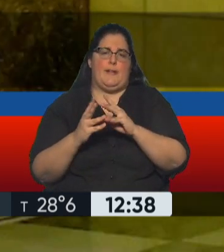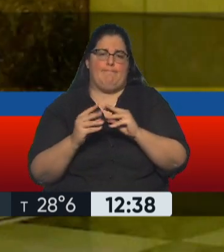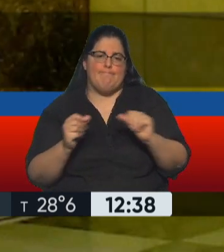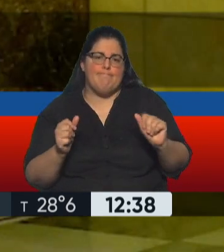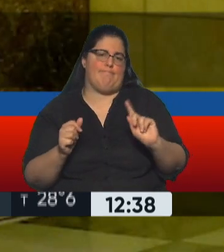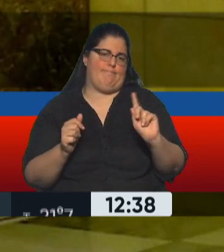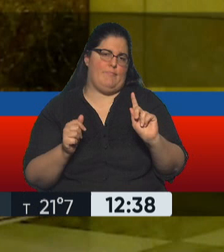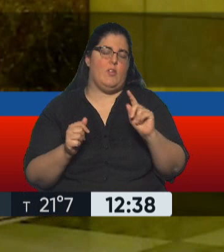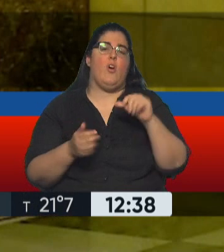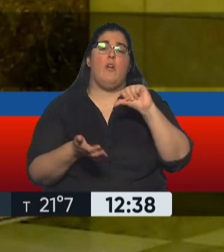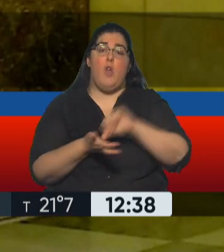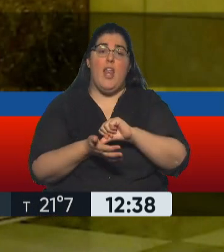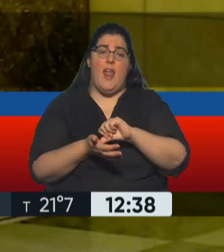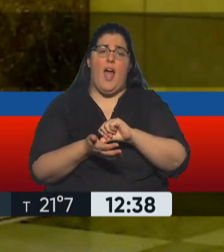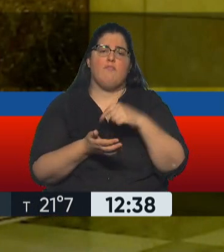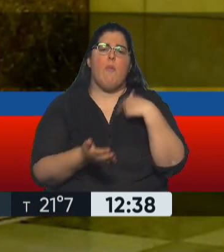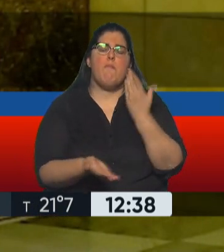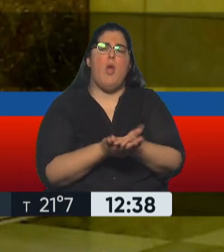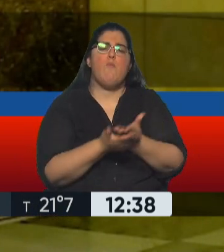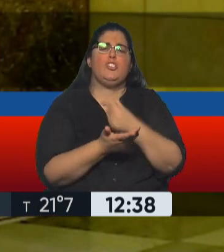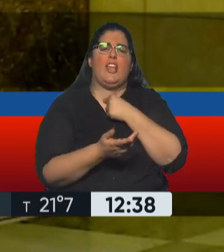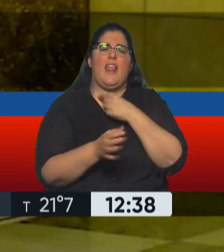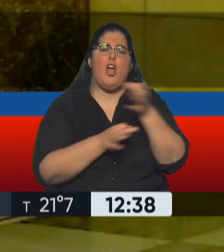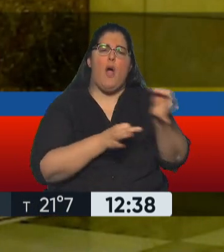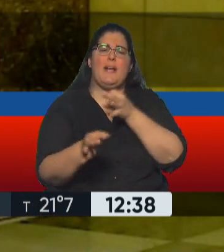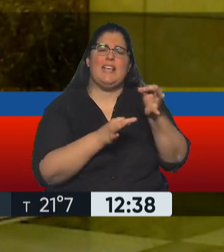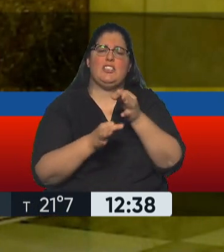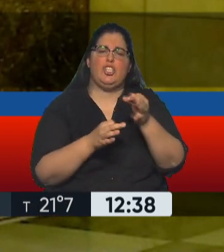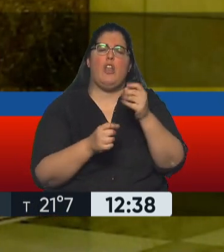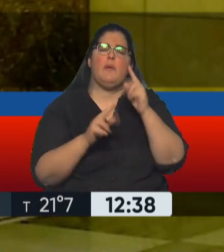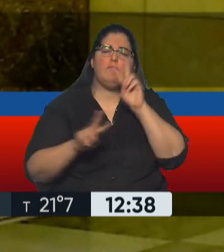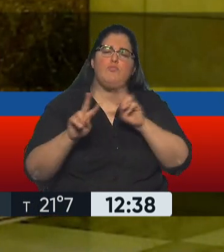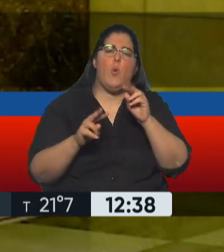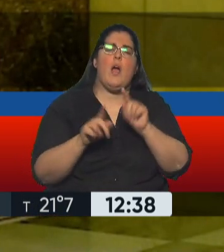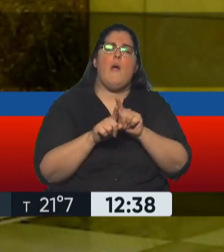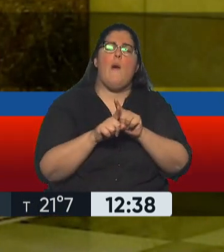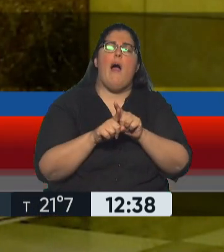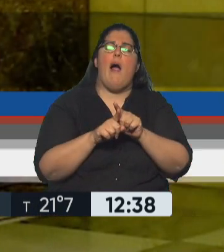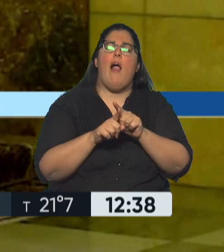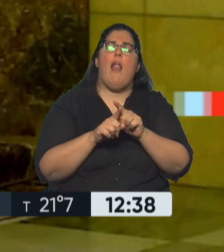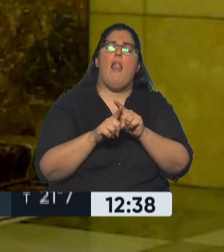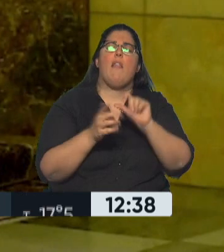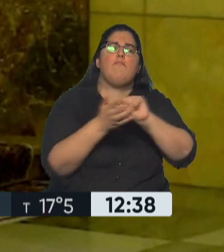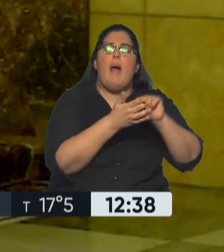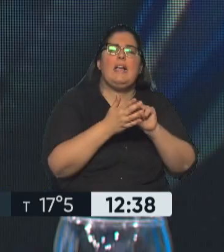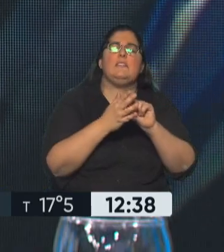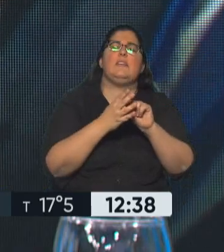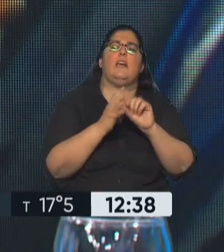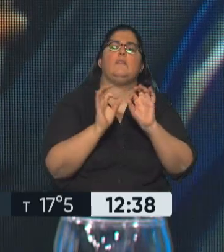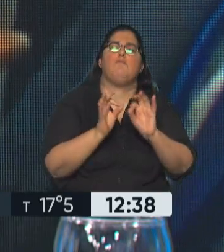ایران گفتگویی را مفید می‌داند که نتیجه آن لغو تحریم‌های ظالمانه باشد.